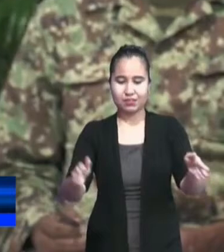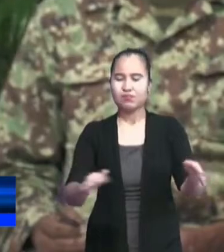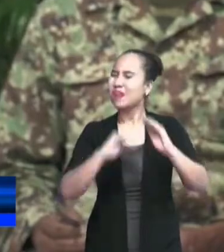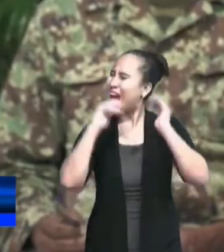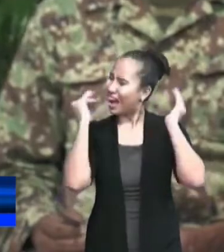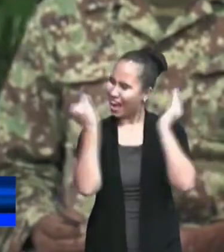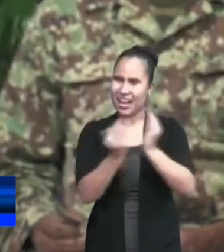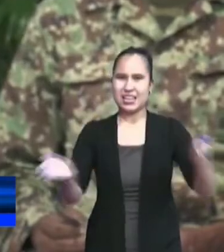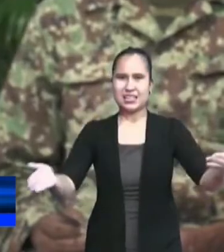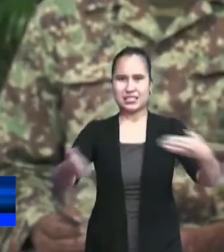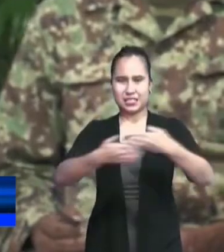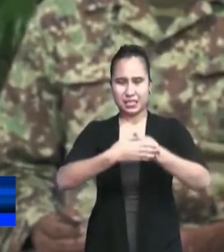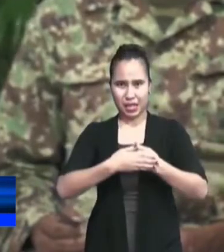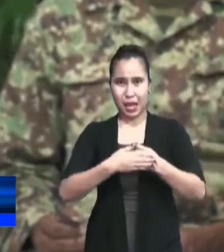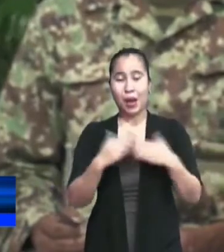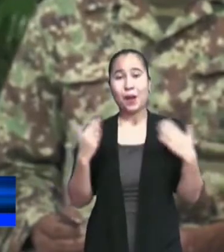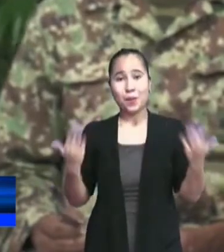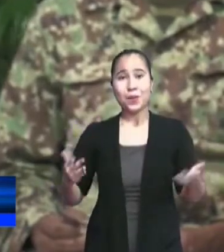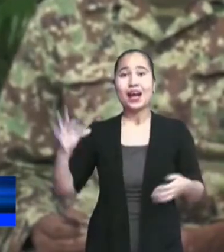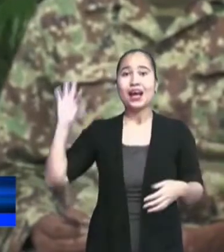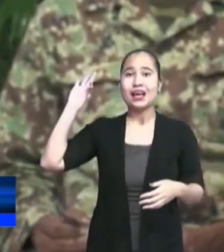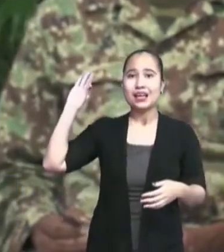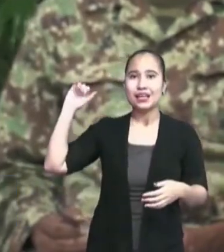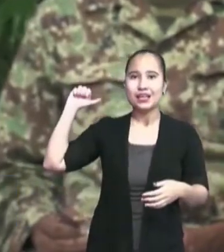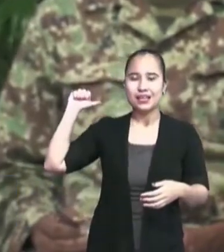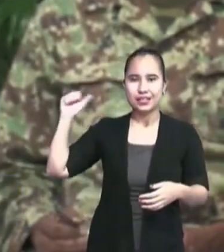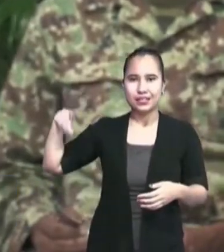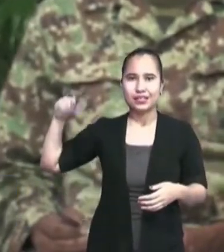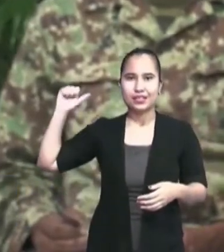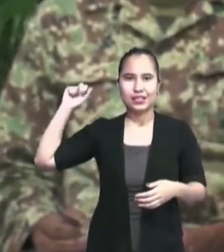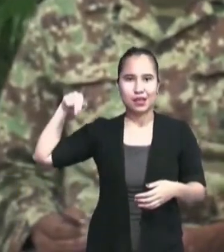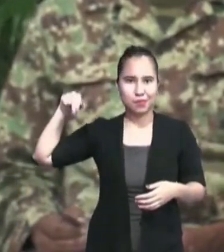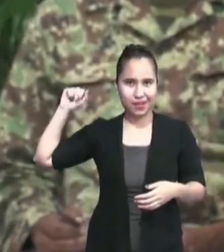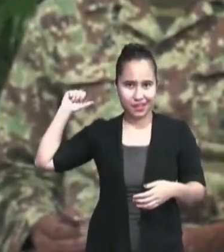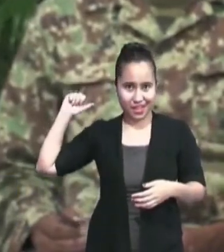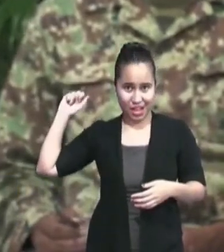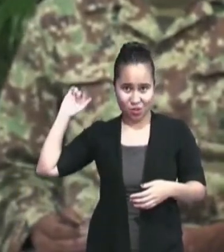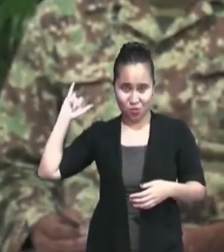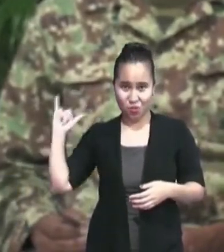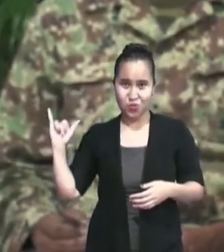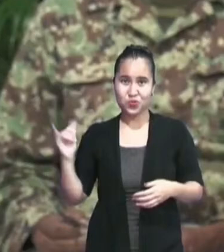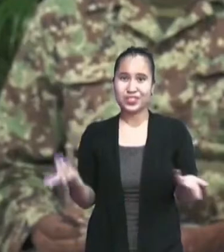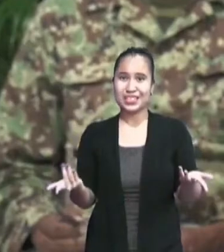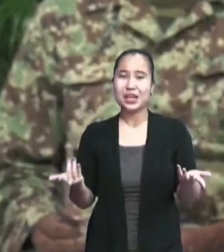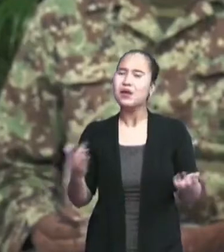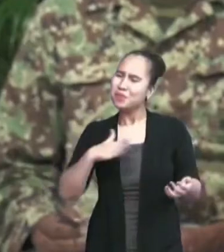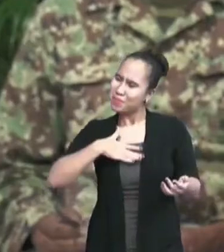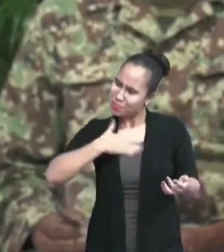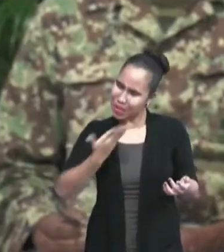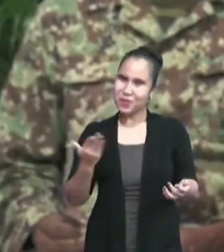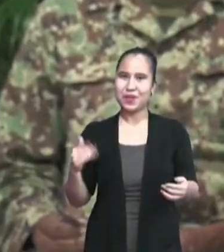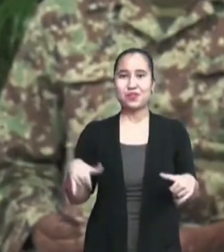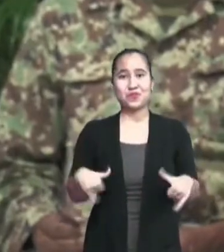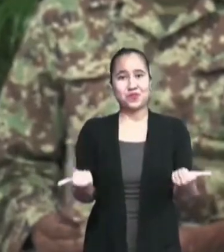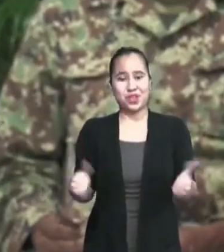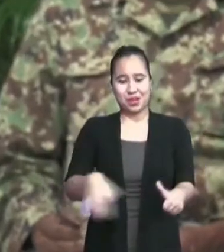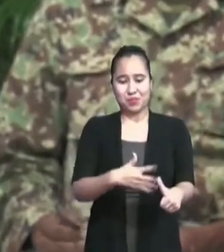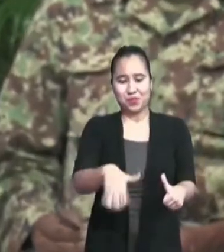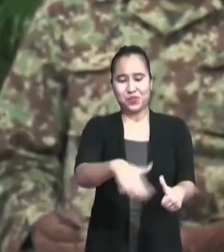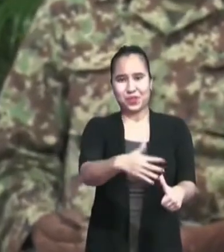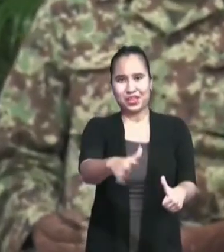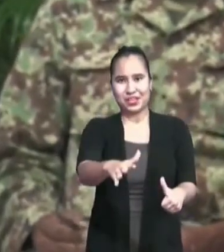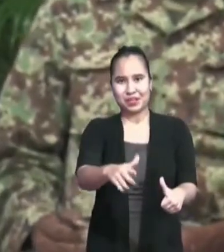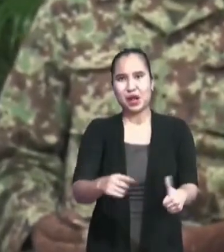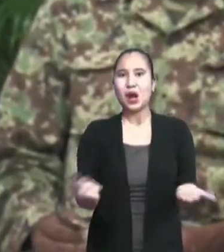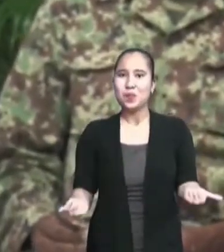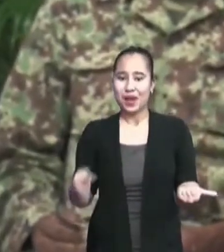omachtig. Maar op de Tapanahoni rivier mag je wel. En daar hebben we een aantal dorpen, dus daar mag je wel vrij bewegen. Maar als je vanuit de Tapanahoni